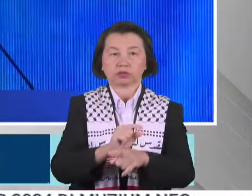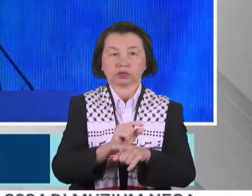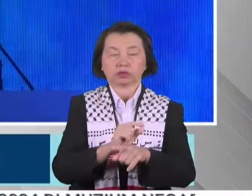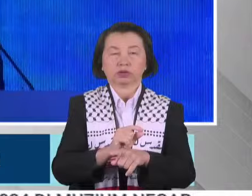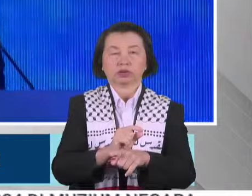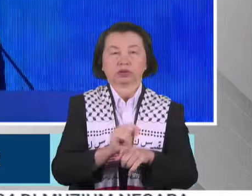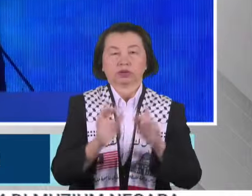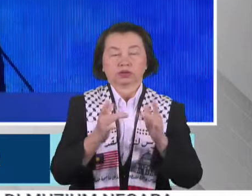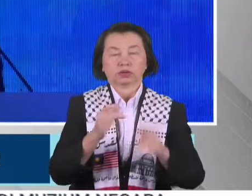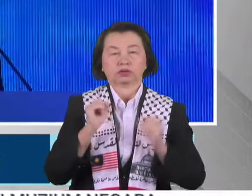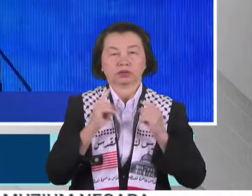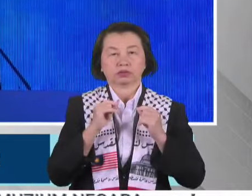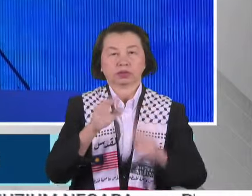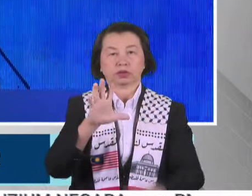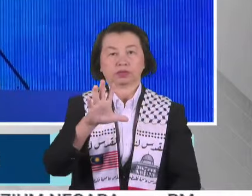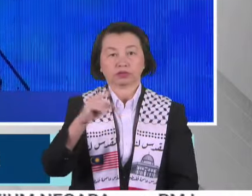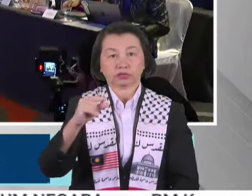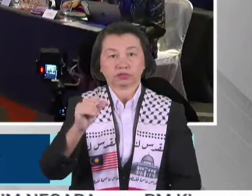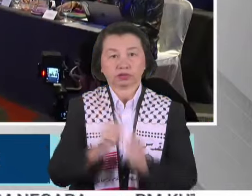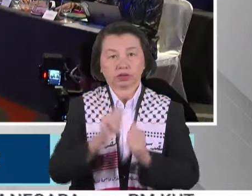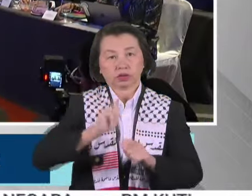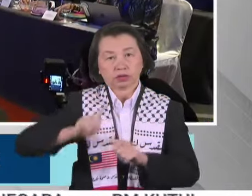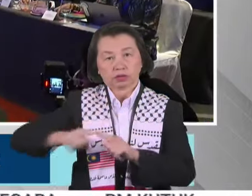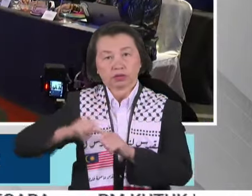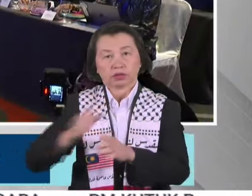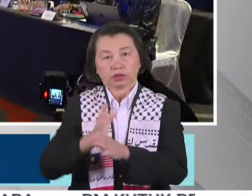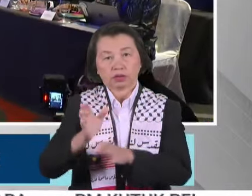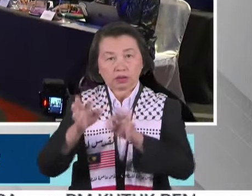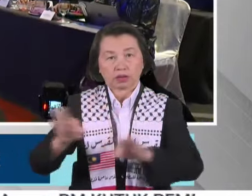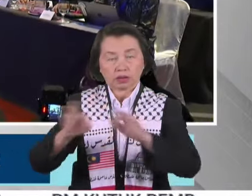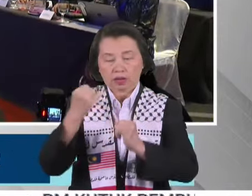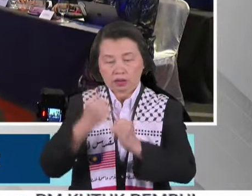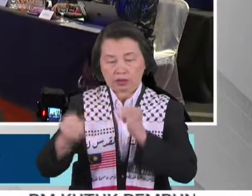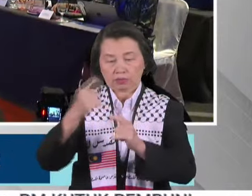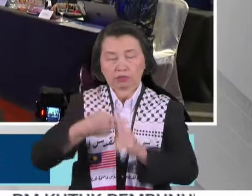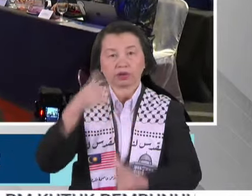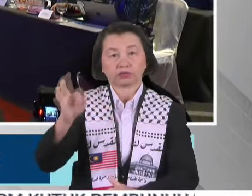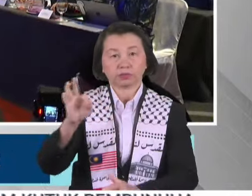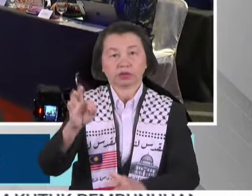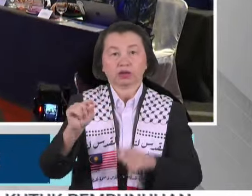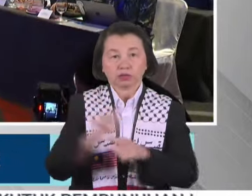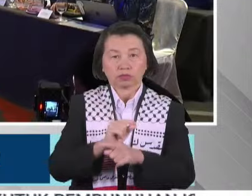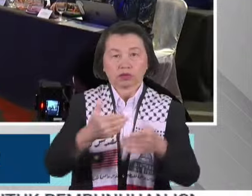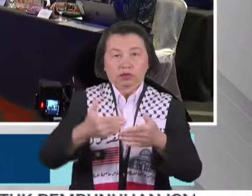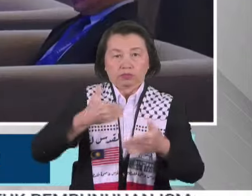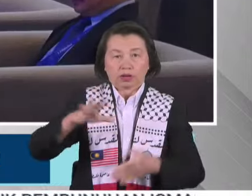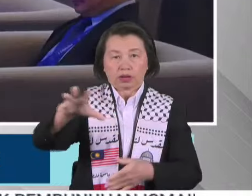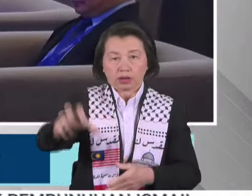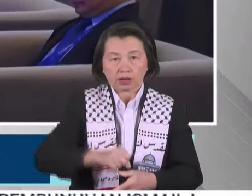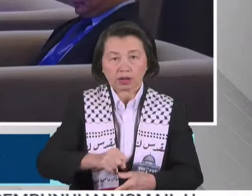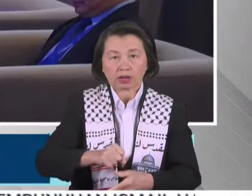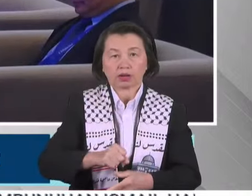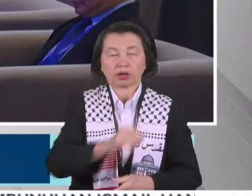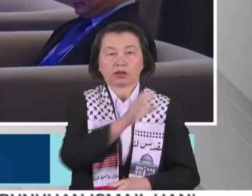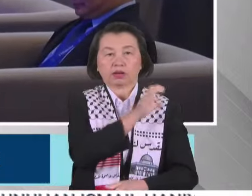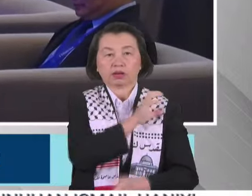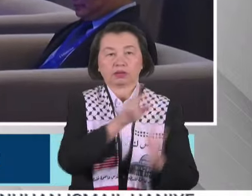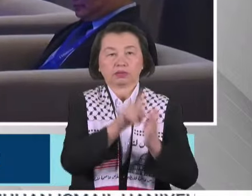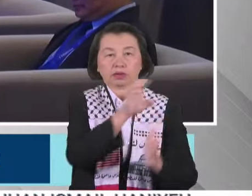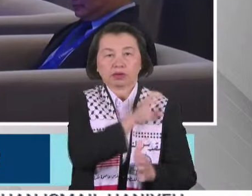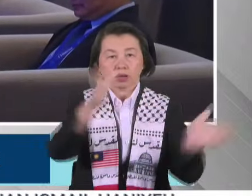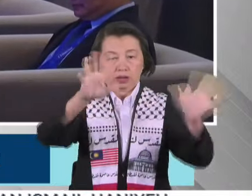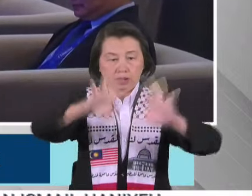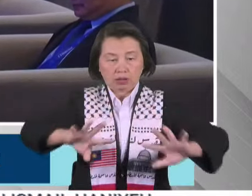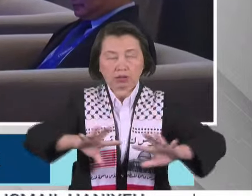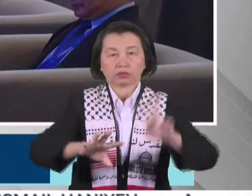rangkaian persendirian 5G dalam pelbagai sektor utama akhir September ini. Penggunaannya sebelum mengambil alih pengurusian ASEAN